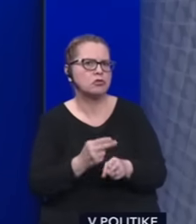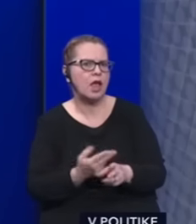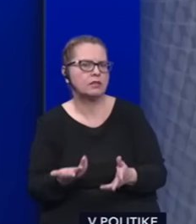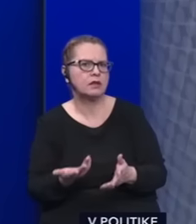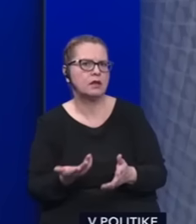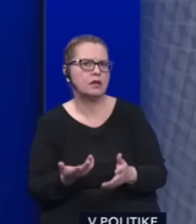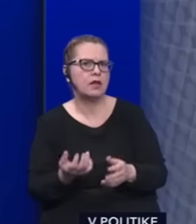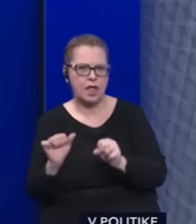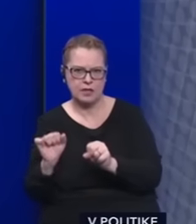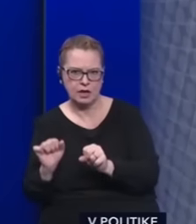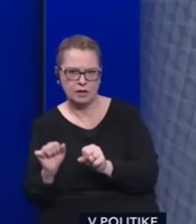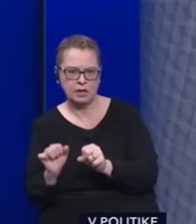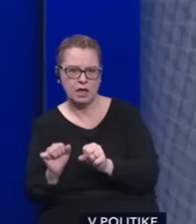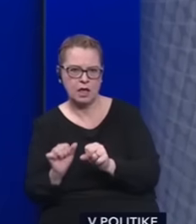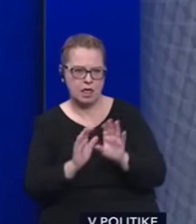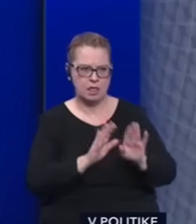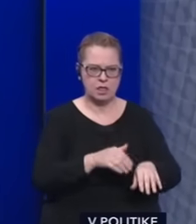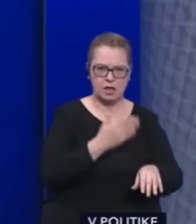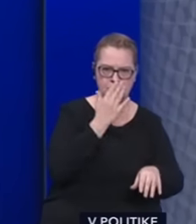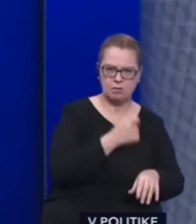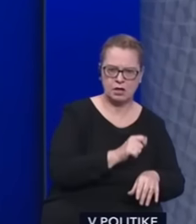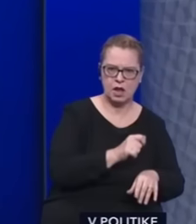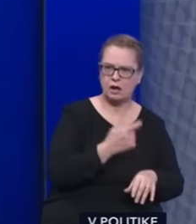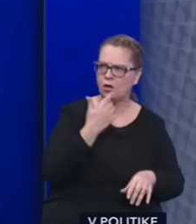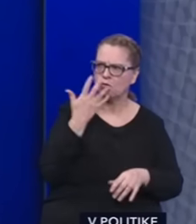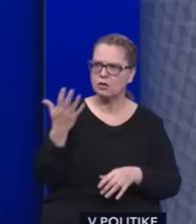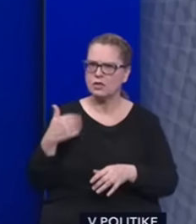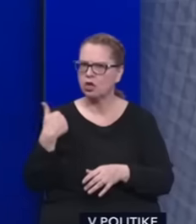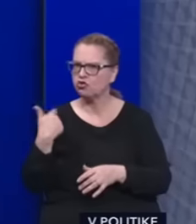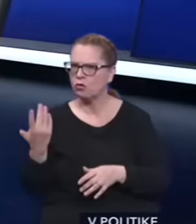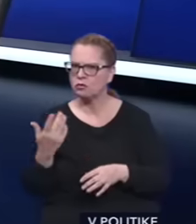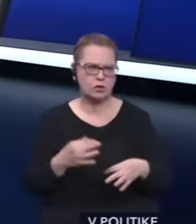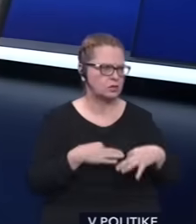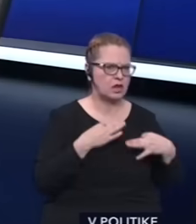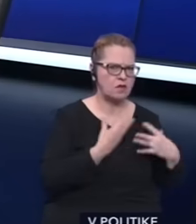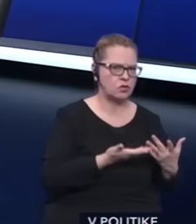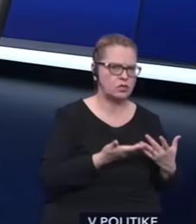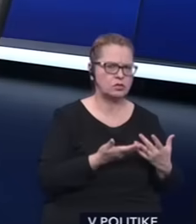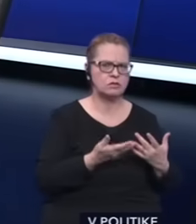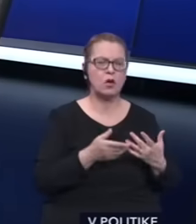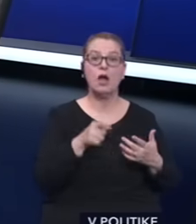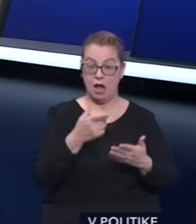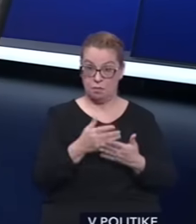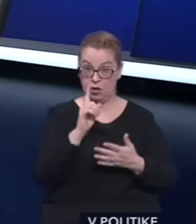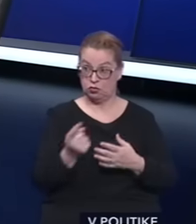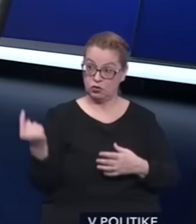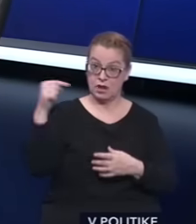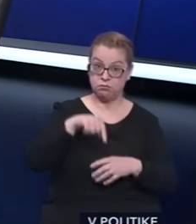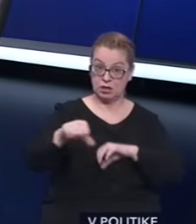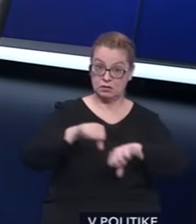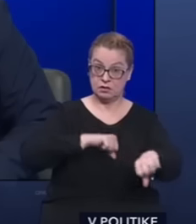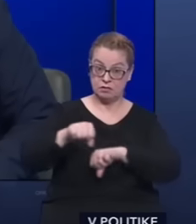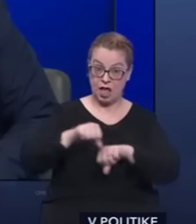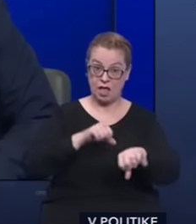si plynárne. Aká bude štruktúra školstva, zdravotníctva? A na to musia prísť do vlády lídri, ktorí o tom